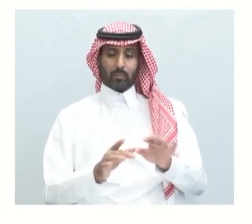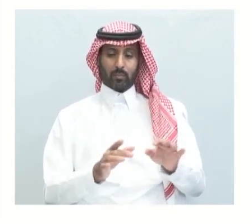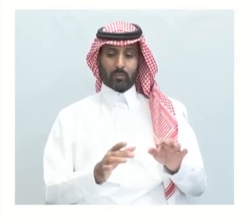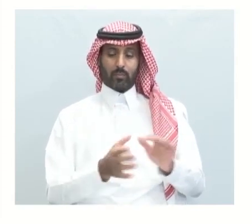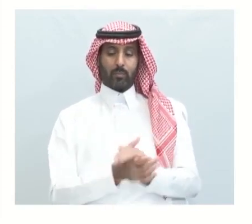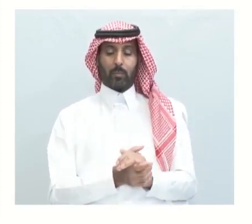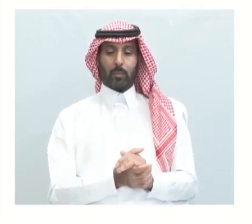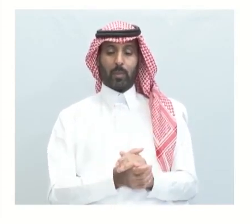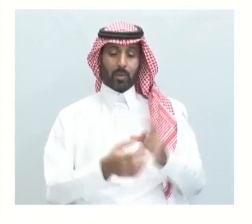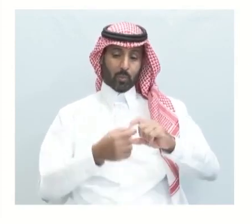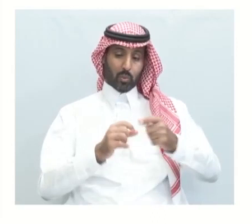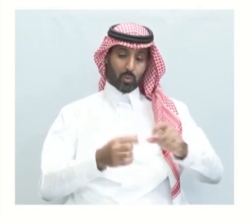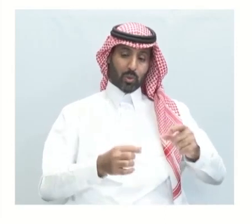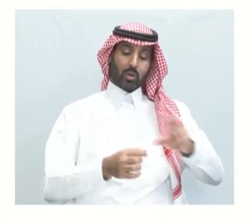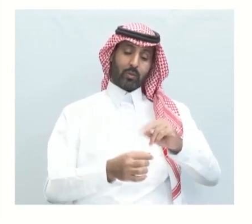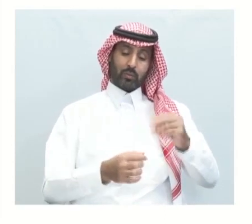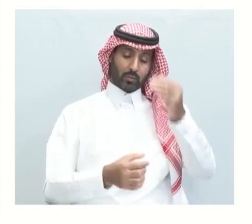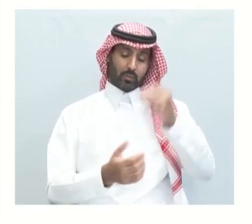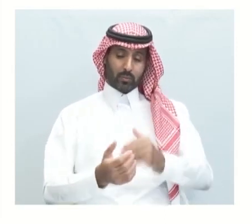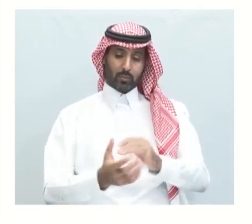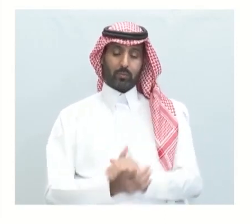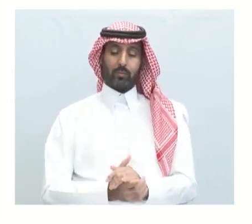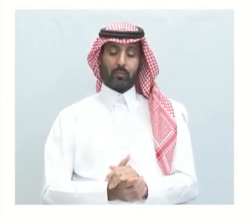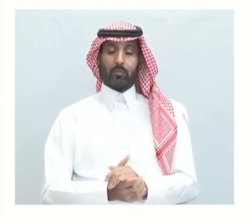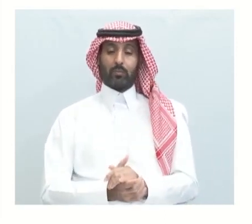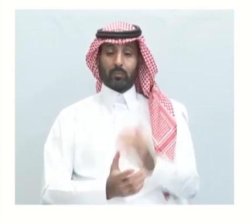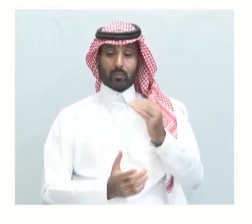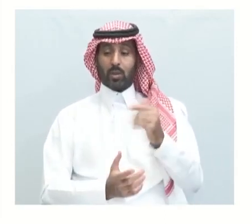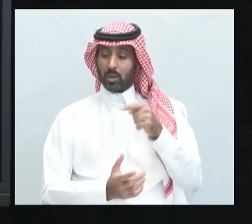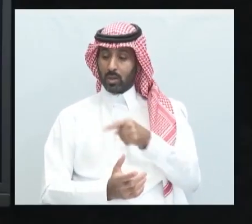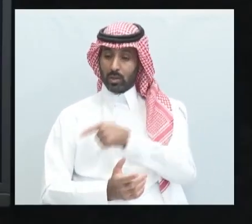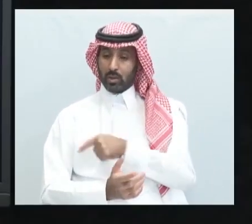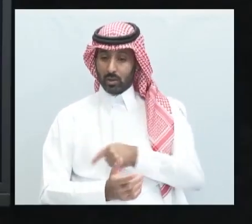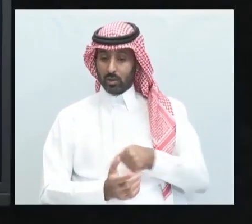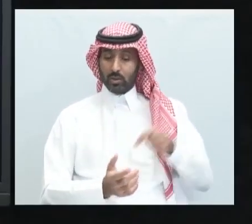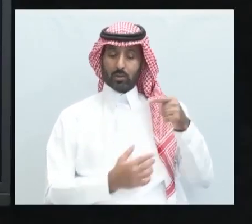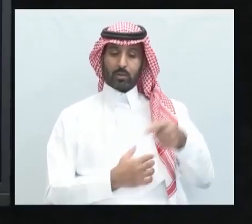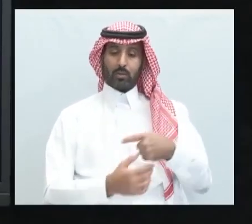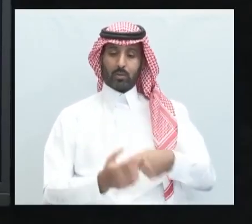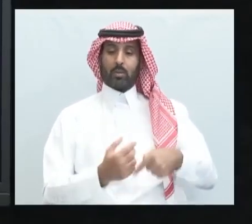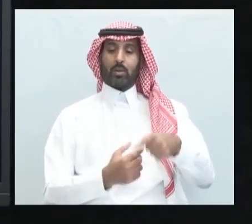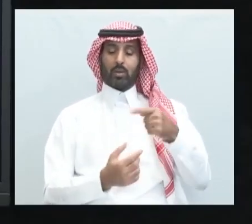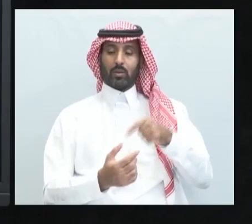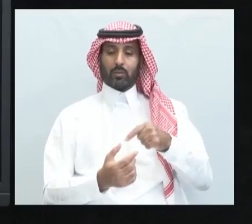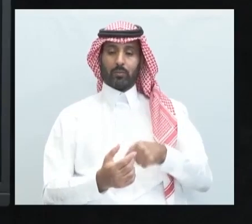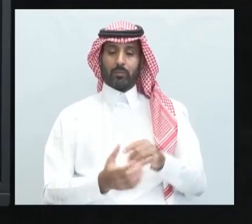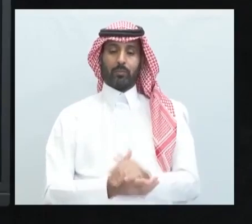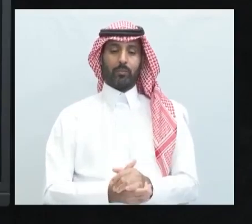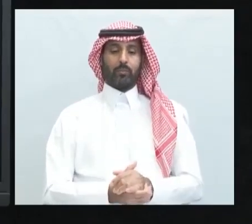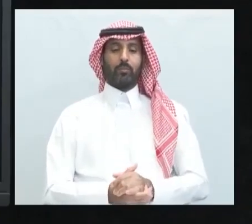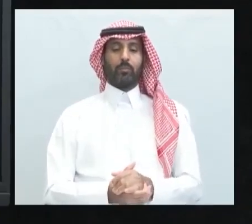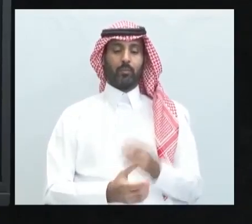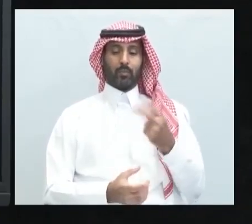دام هنالك عقد بنفس المثال السابق سيقوم بالطباعه ويحرك النكس للعقده التاليه فسيقوم